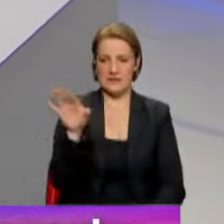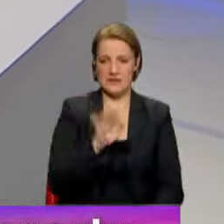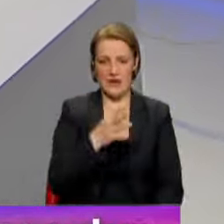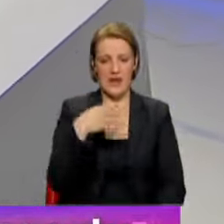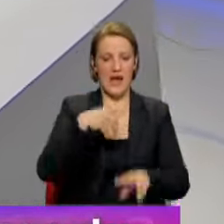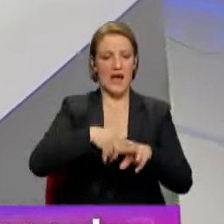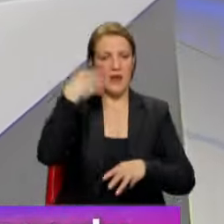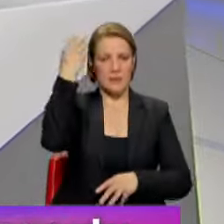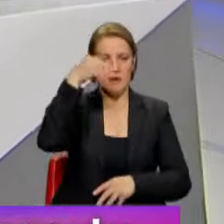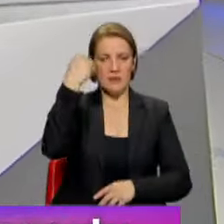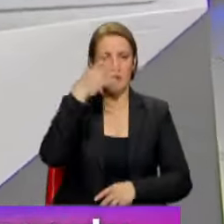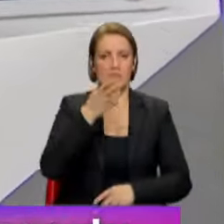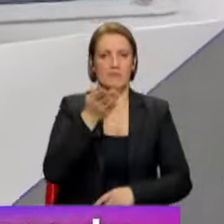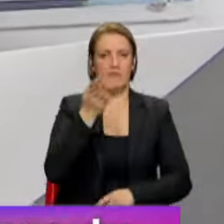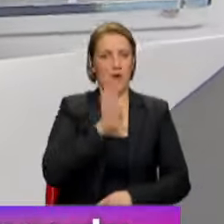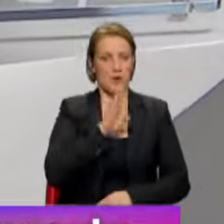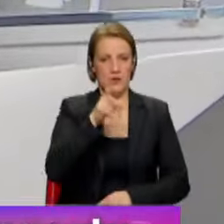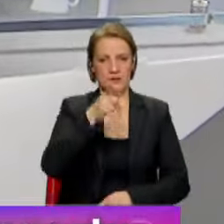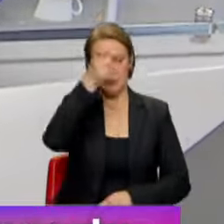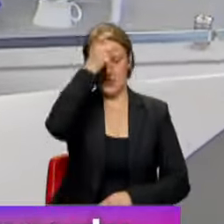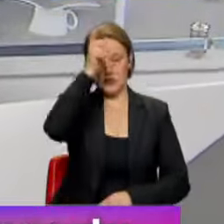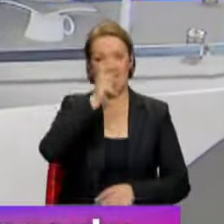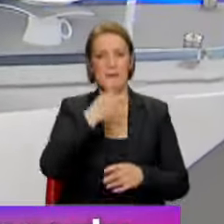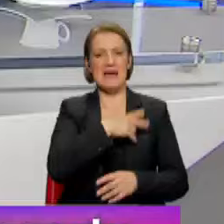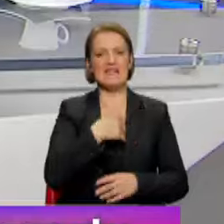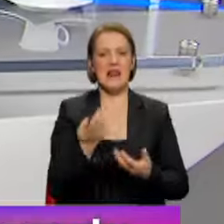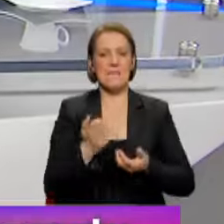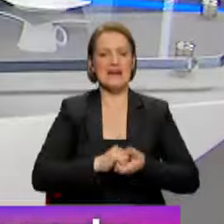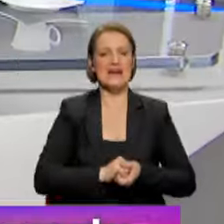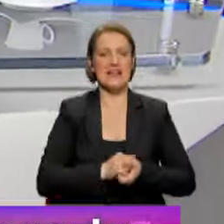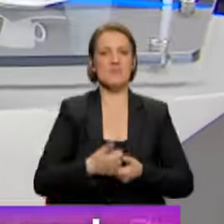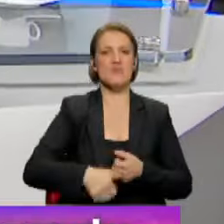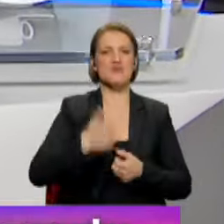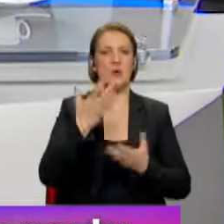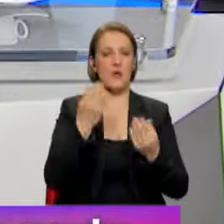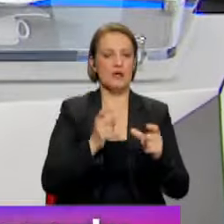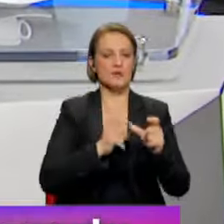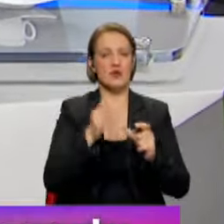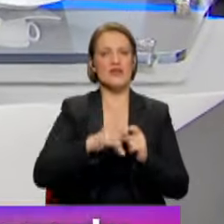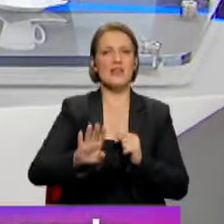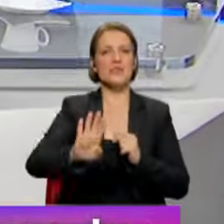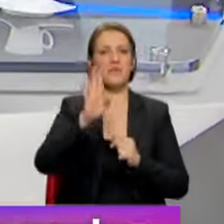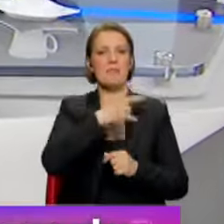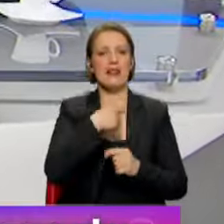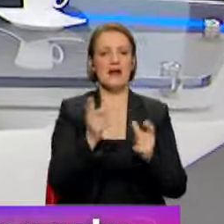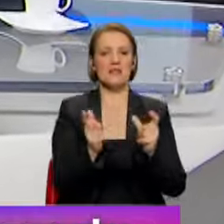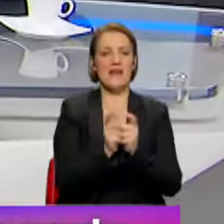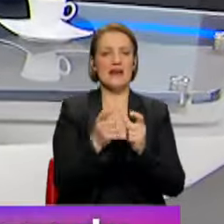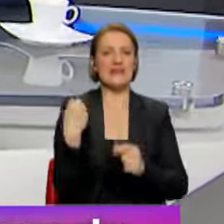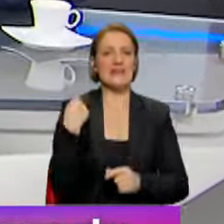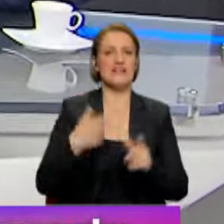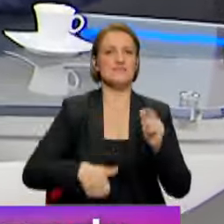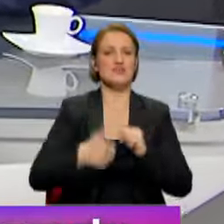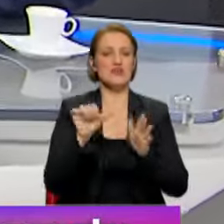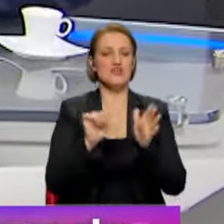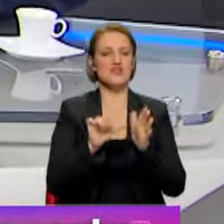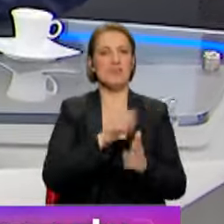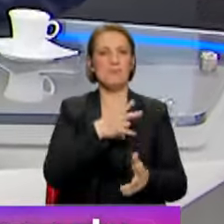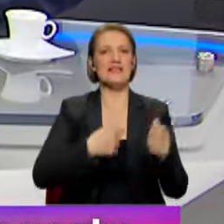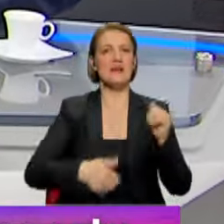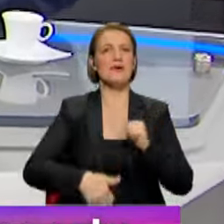Ekrem İmamoğlu Türkiye Belediyeler Birliği Başkanı olarak seçilirken sosyal Demokrat belediyeler Derneği de yeni başkanı da Şişli